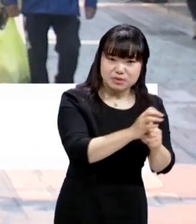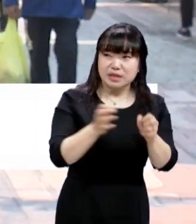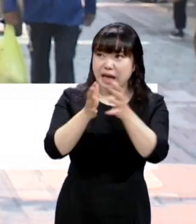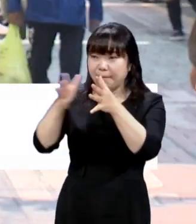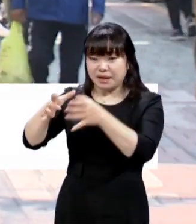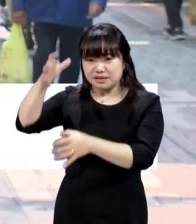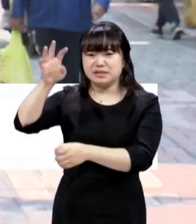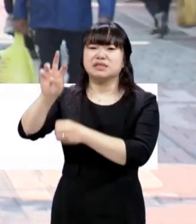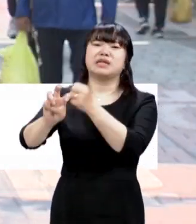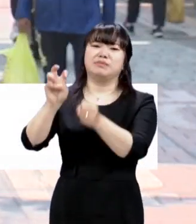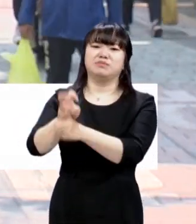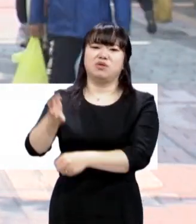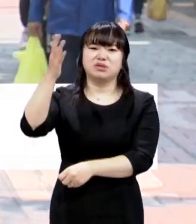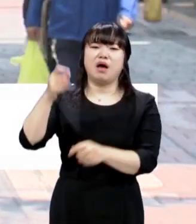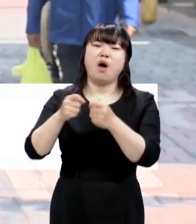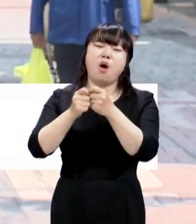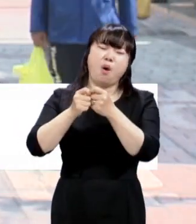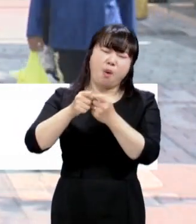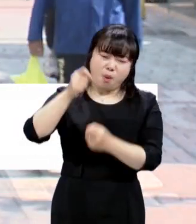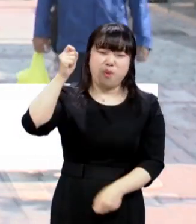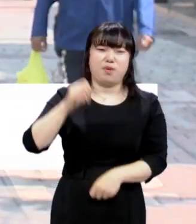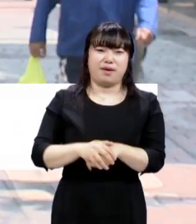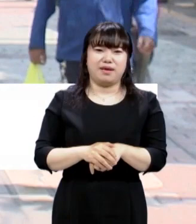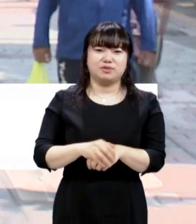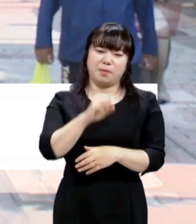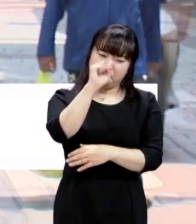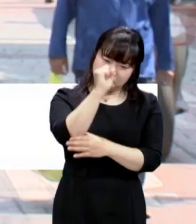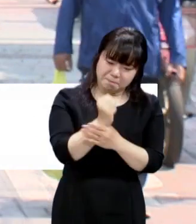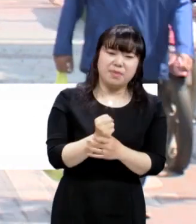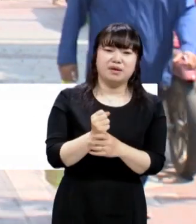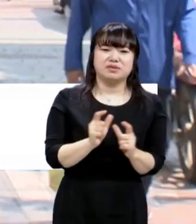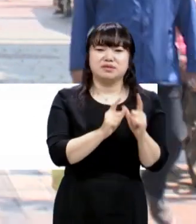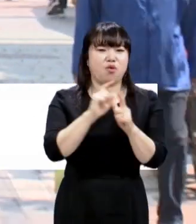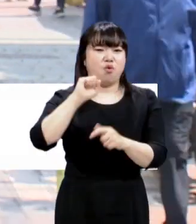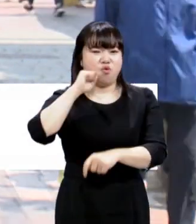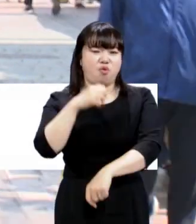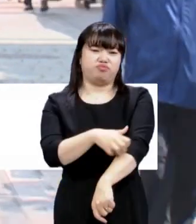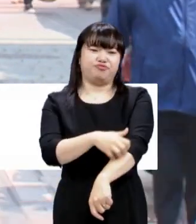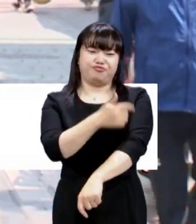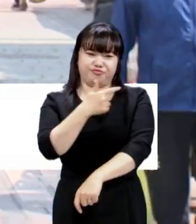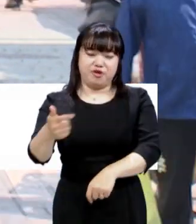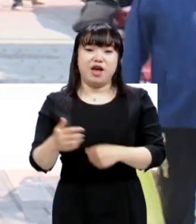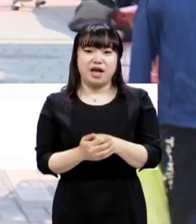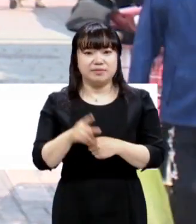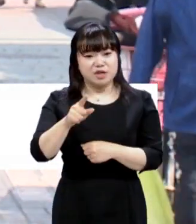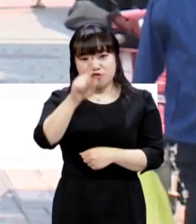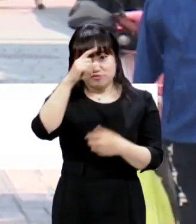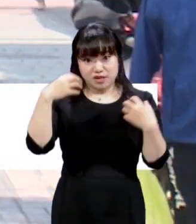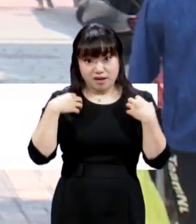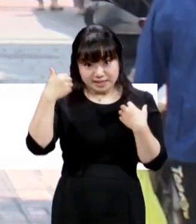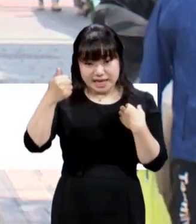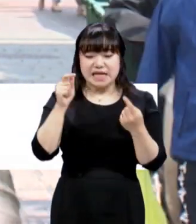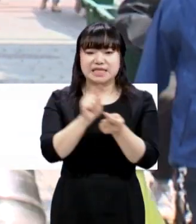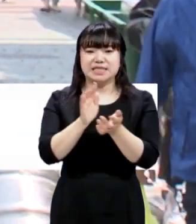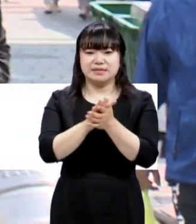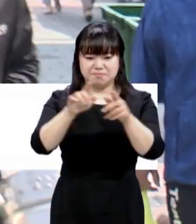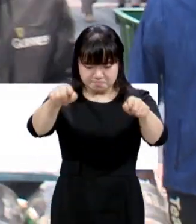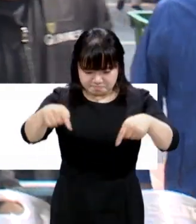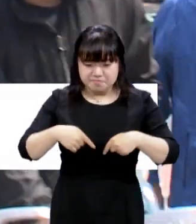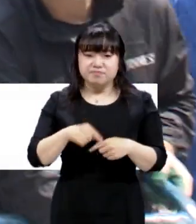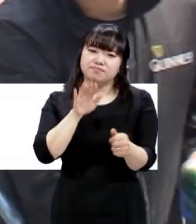이제 넘어서 도시가 낡고 또 생활하기가 되게 불편합니다 이 문제를 구청장이 적극 나서서